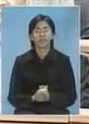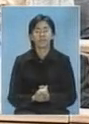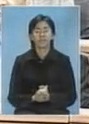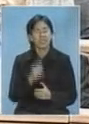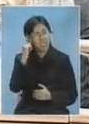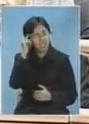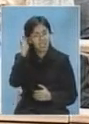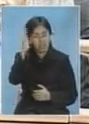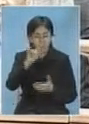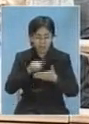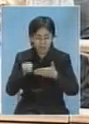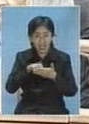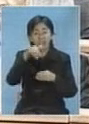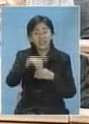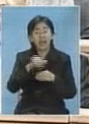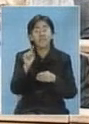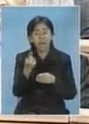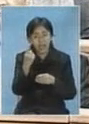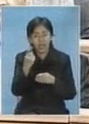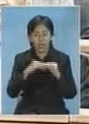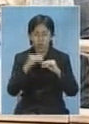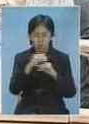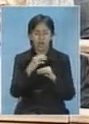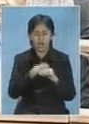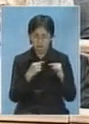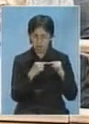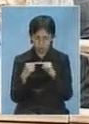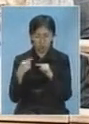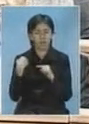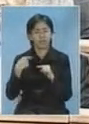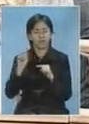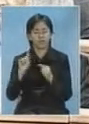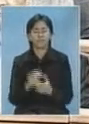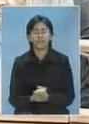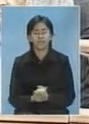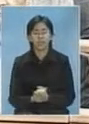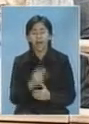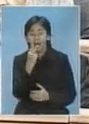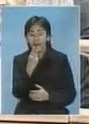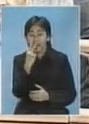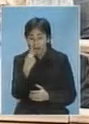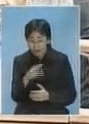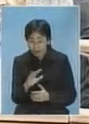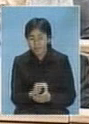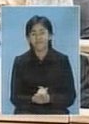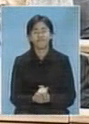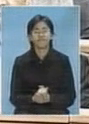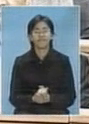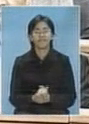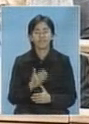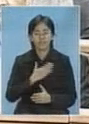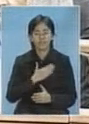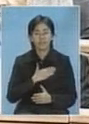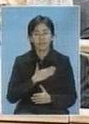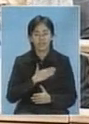วอีกนานกว่าเราจะมีการเลือกตั้งแต่โครงการอย่างนี้อยากให้เกิดท่านประธานครับจากที่ท่านได้เห็นจะเห็นว่าเรา